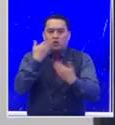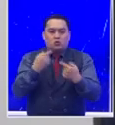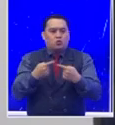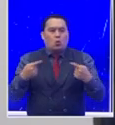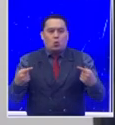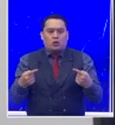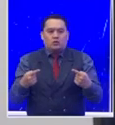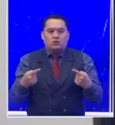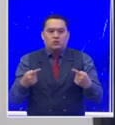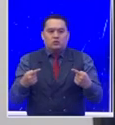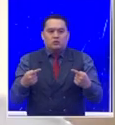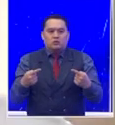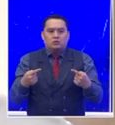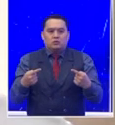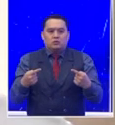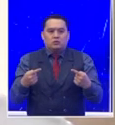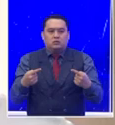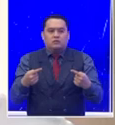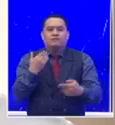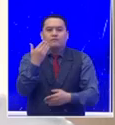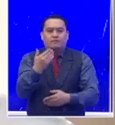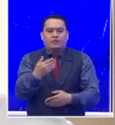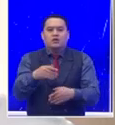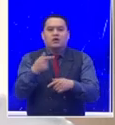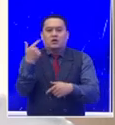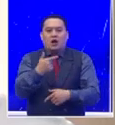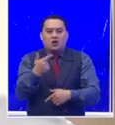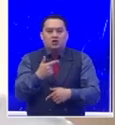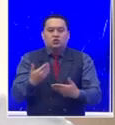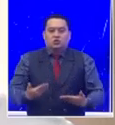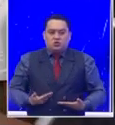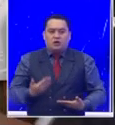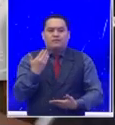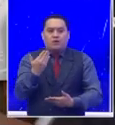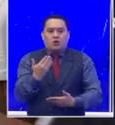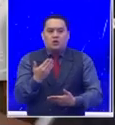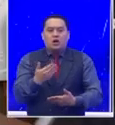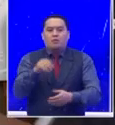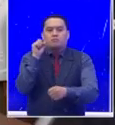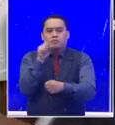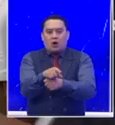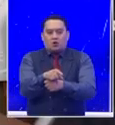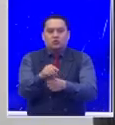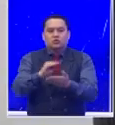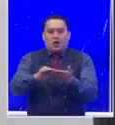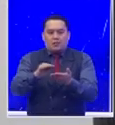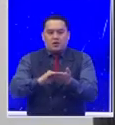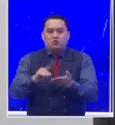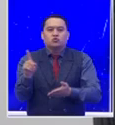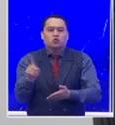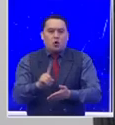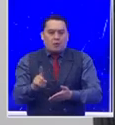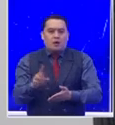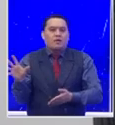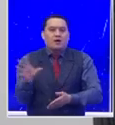этот, сорта люди, что ли. Вы граждане Казахстана, просто живете там. Вот я поручение дам, запишите. Вот, чтобы